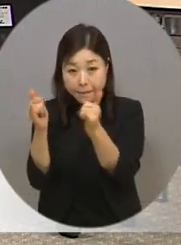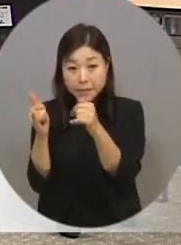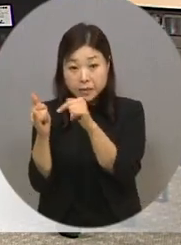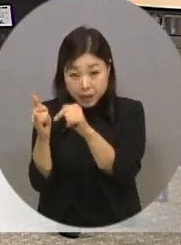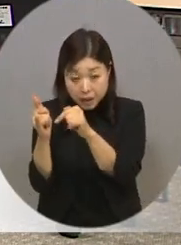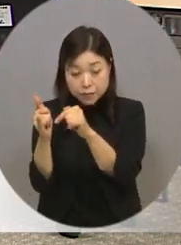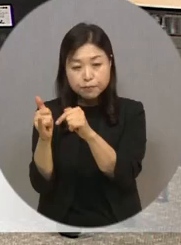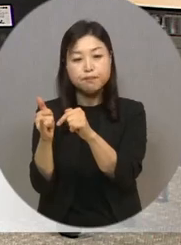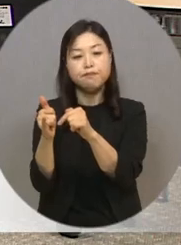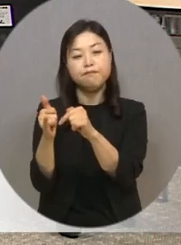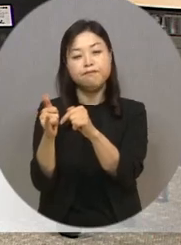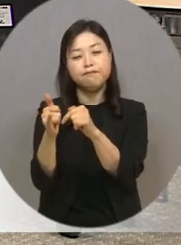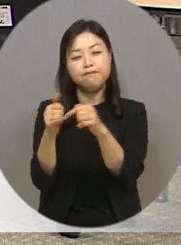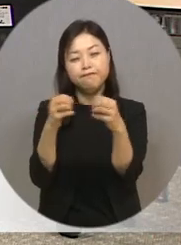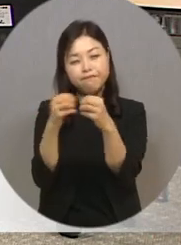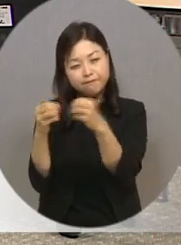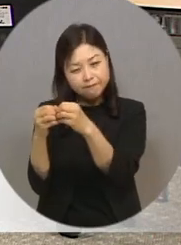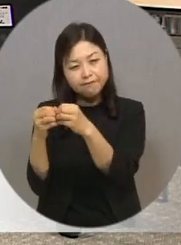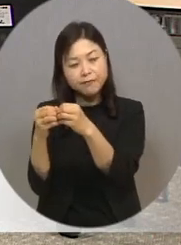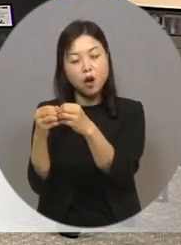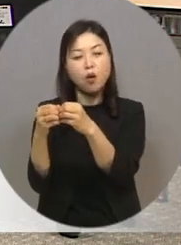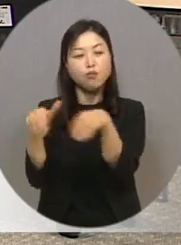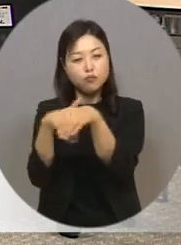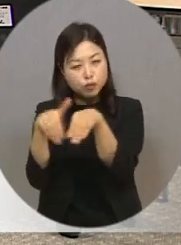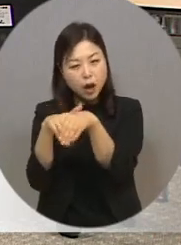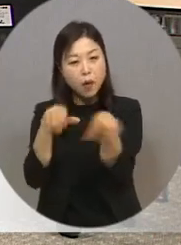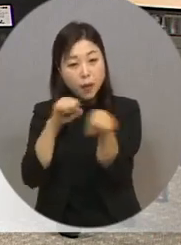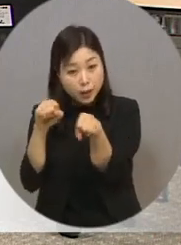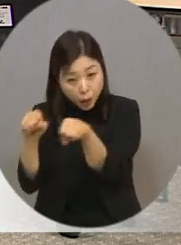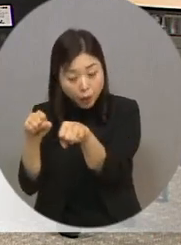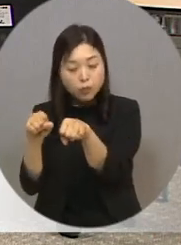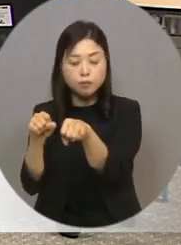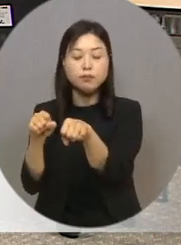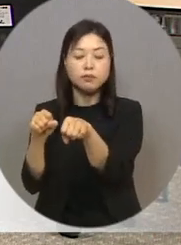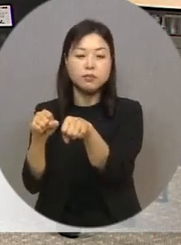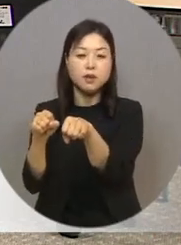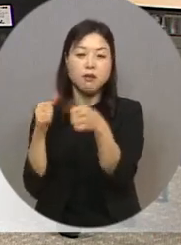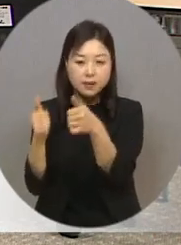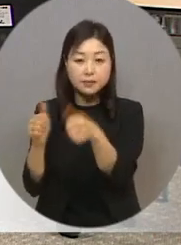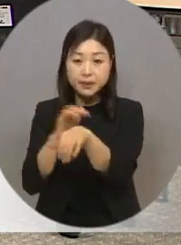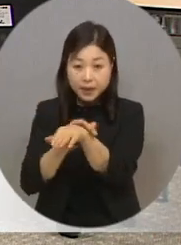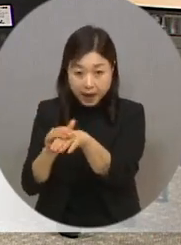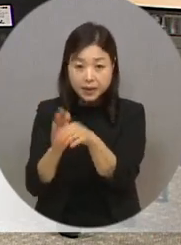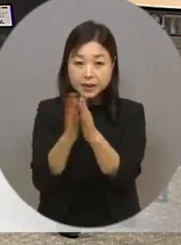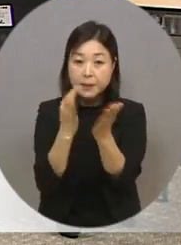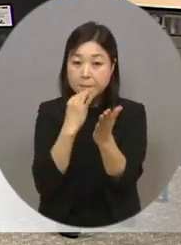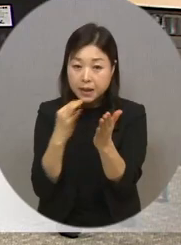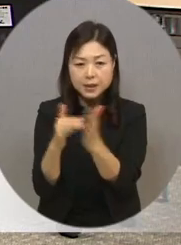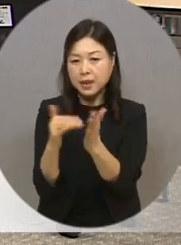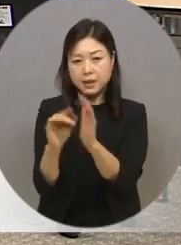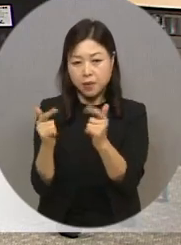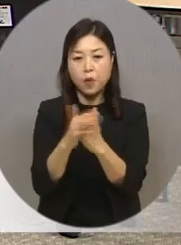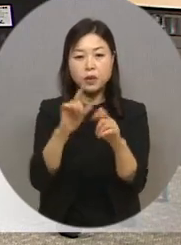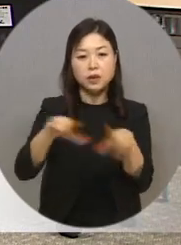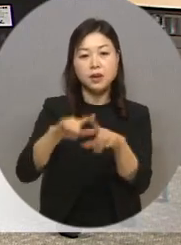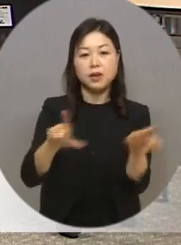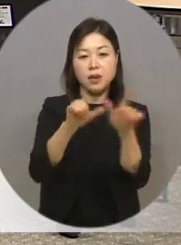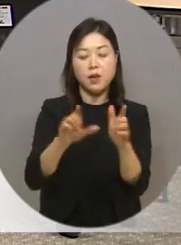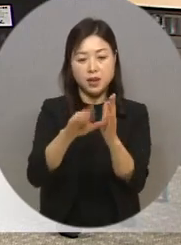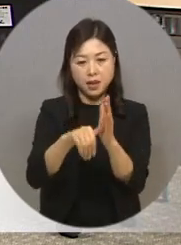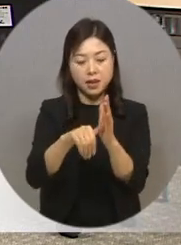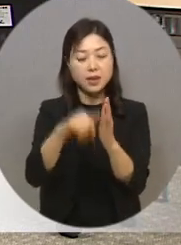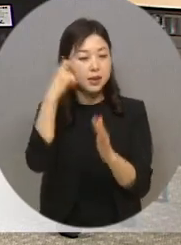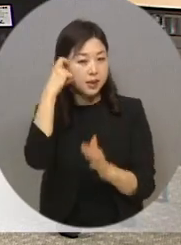문학 선생님들께서 활발히 이렇게 활동을 하시고 또 꼭 책만이 아니라 일상생활에서 느끼는